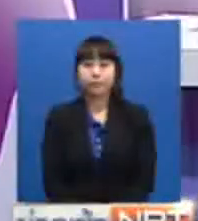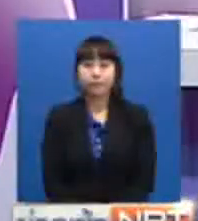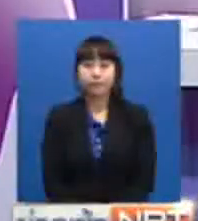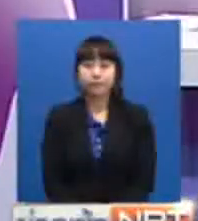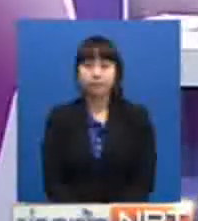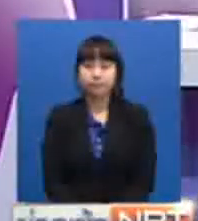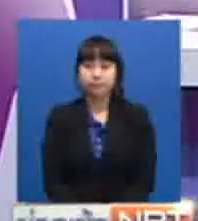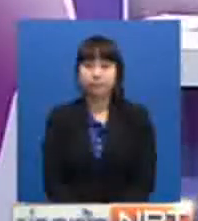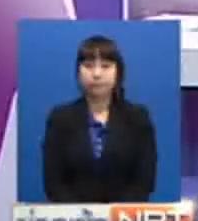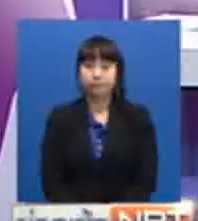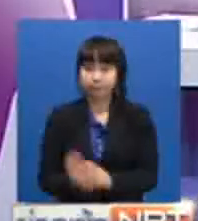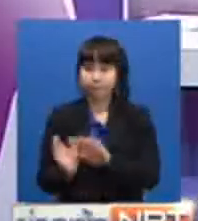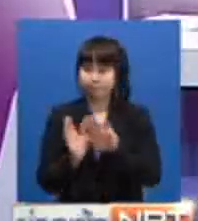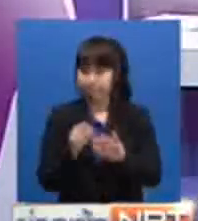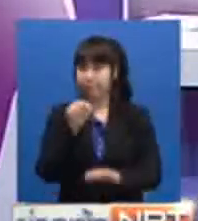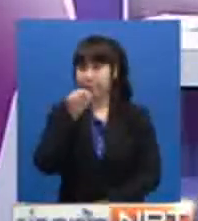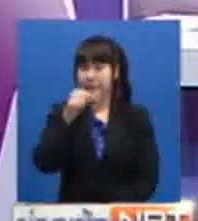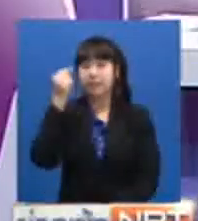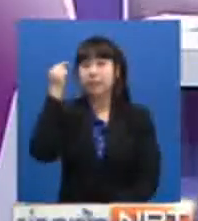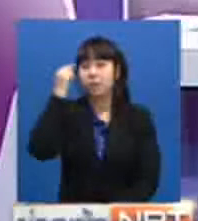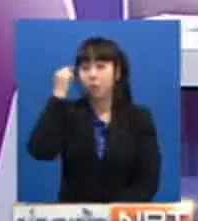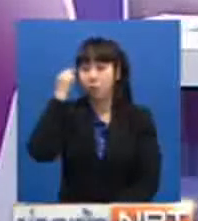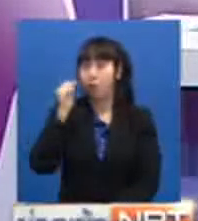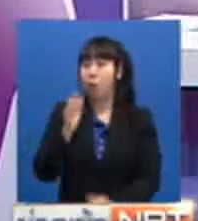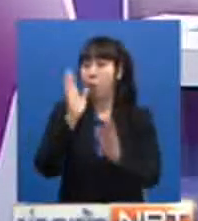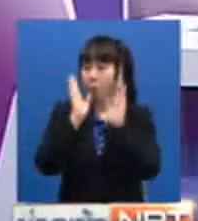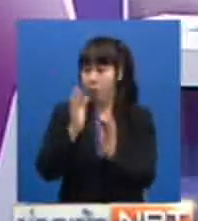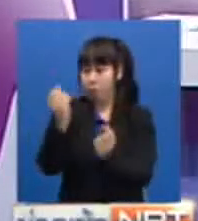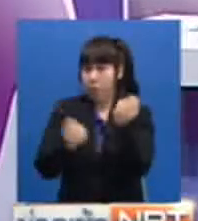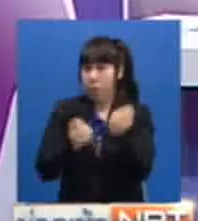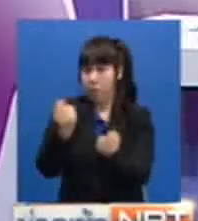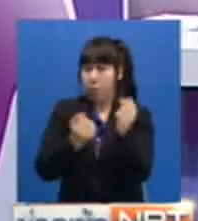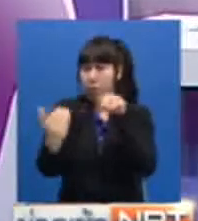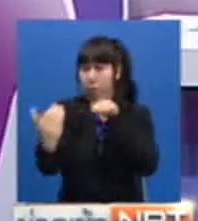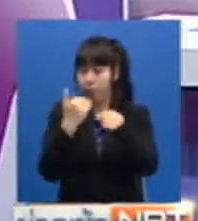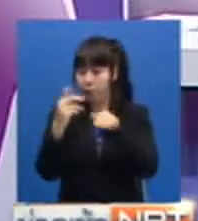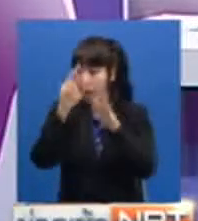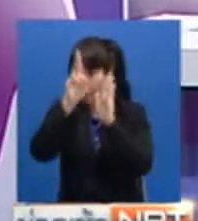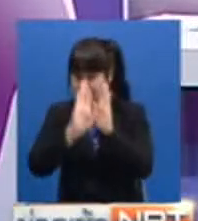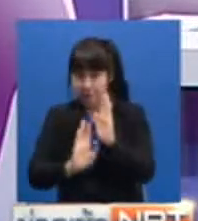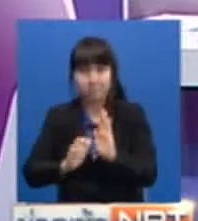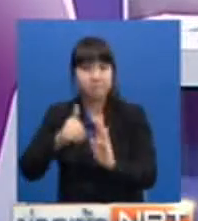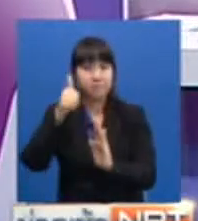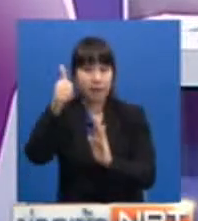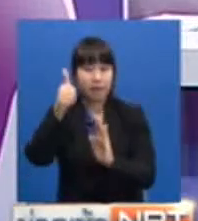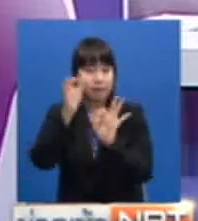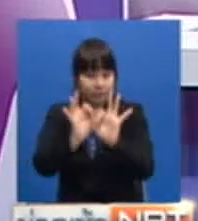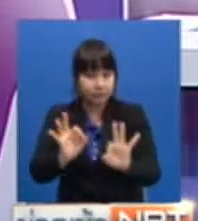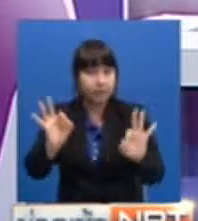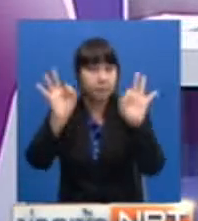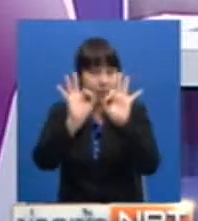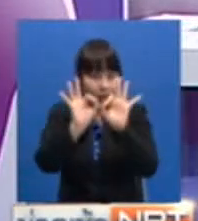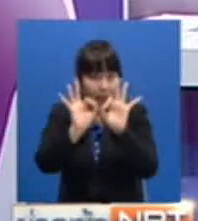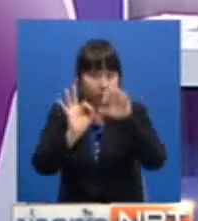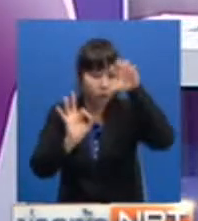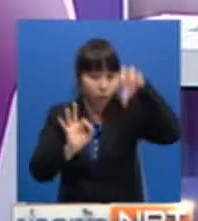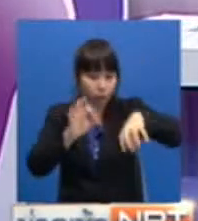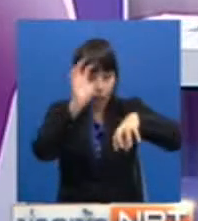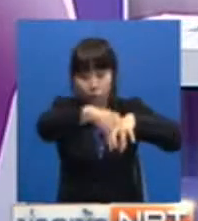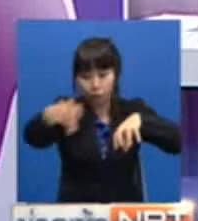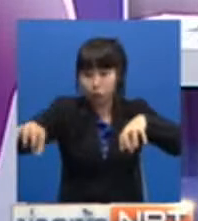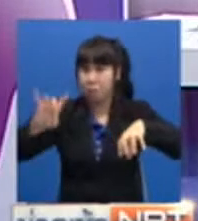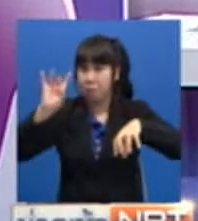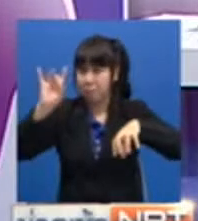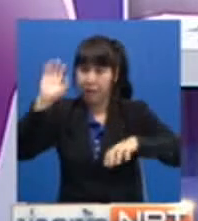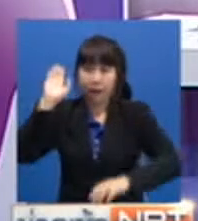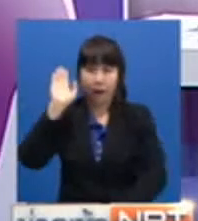เชื่อมั่นว่านะคะมาตรการนี้ก็จะทำให้ผู้ที่ขับขี่เนี่ยมีระเบียบมากขึ้นแต่ว่าเน้นย้ำกันสักนิดหนึ่งนะคะสำหรับ8จุดนี้ที่ห้ามจอดนะคะ